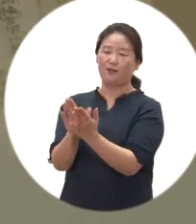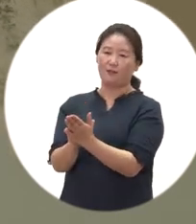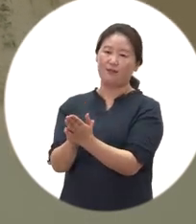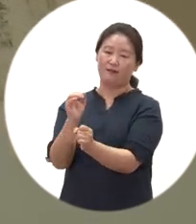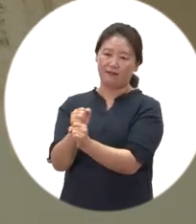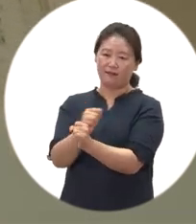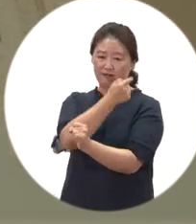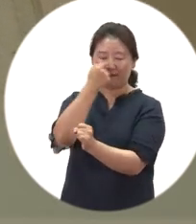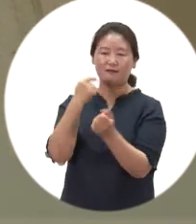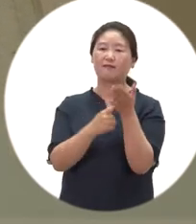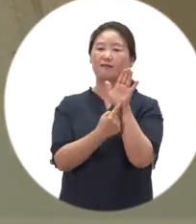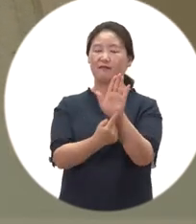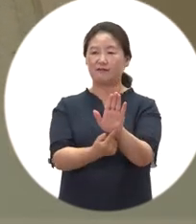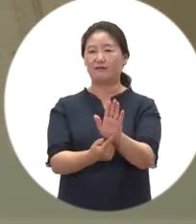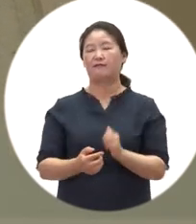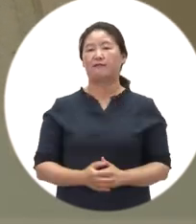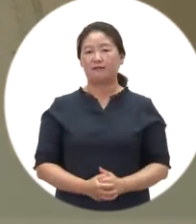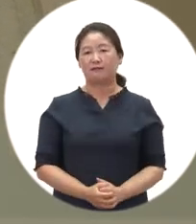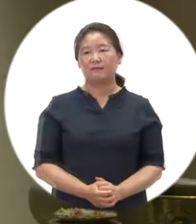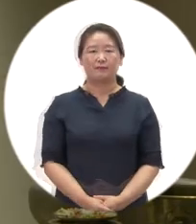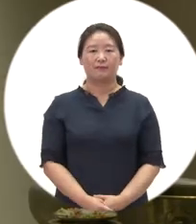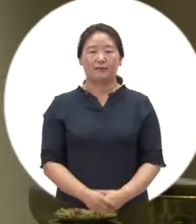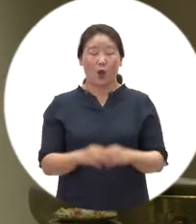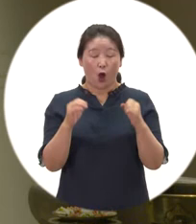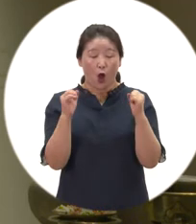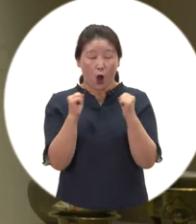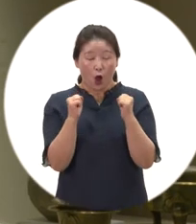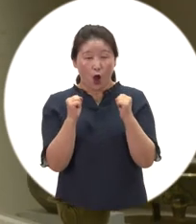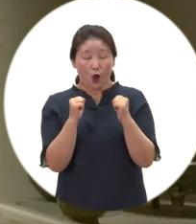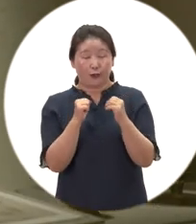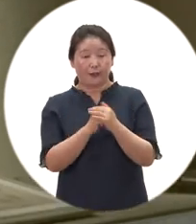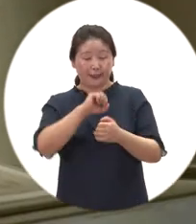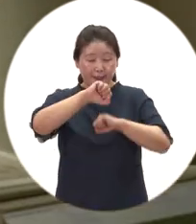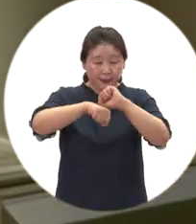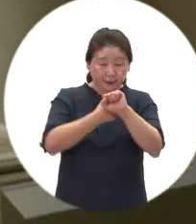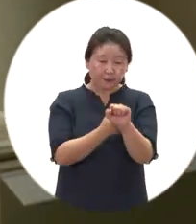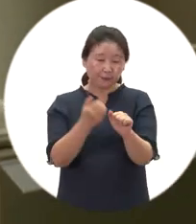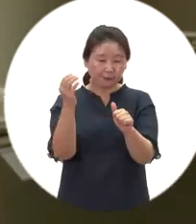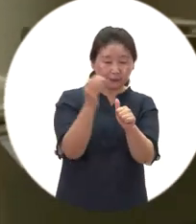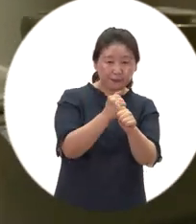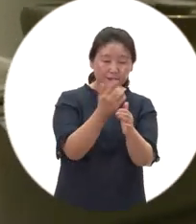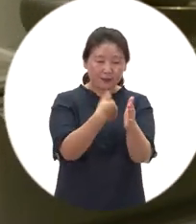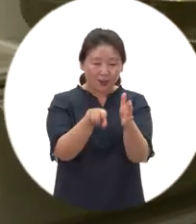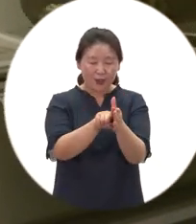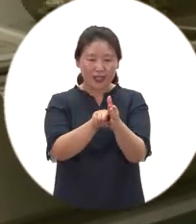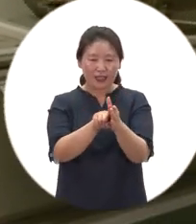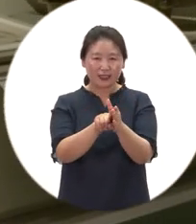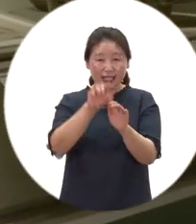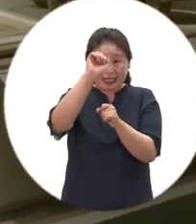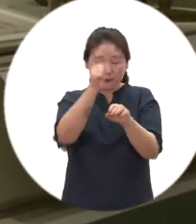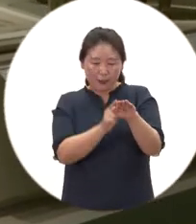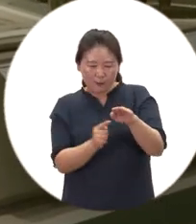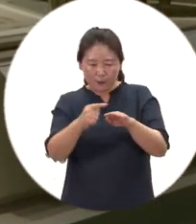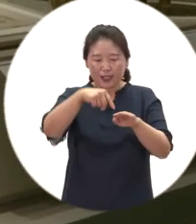달력을 만들었음을 보여주는 자료입니다. 겨울철 눈 위에서는 산짐승의 움직임이 더딘데 그래서